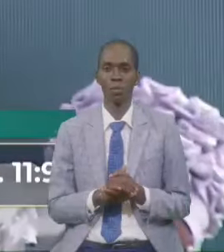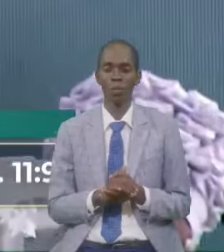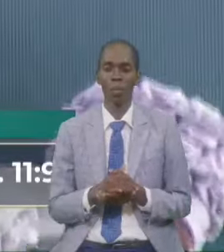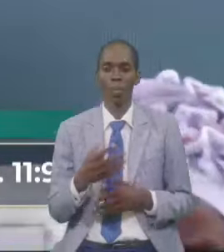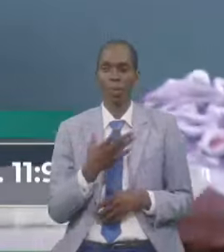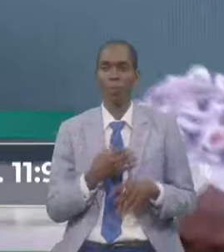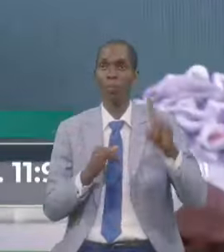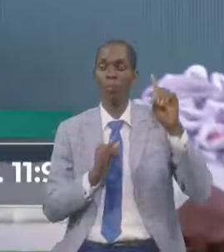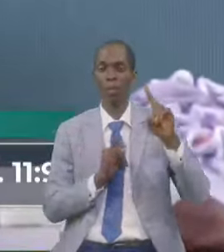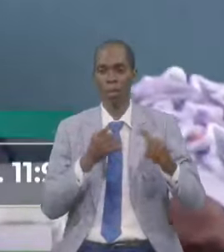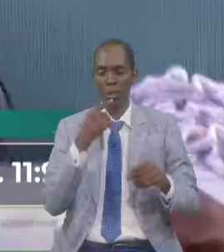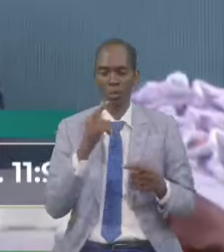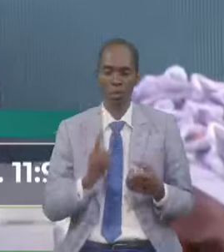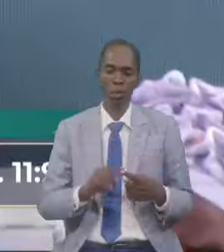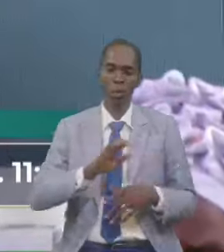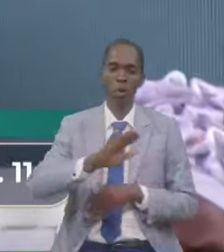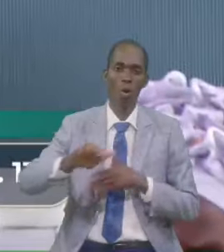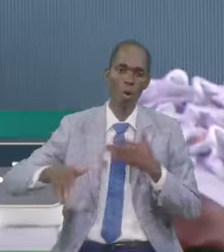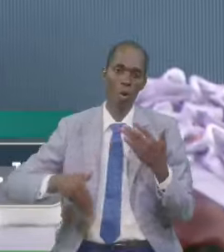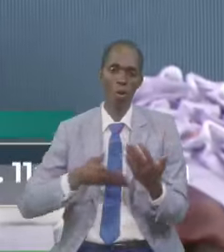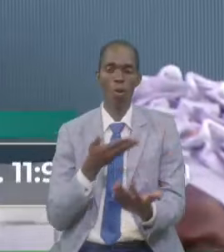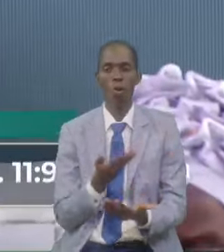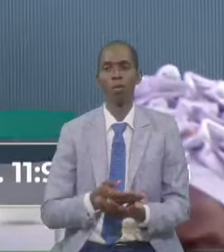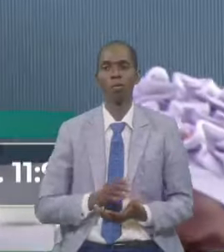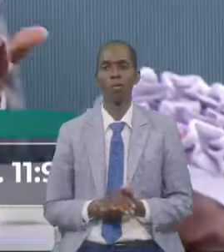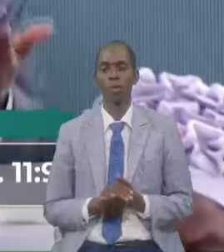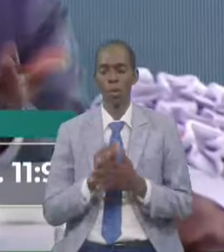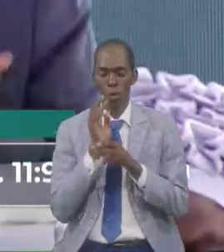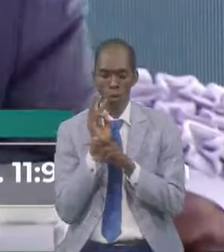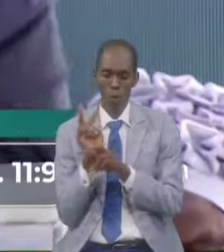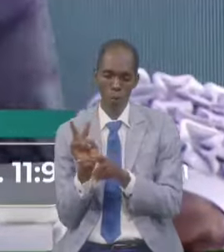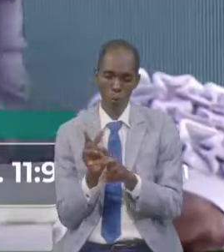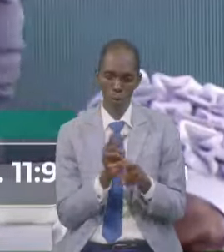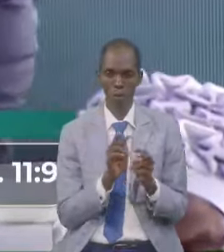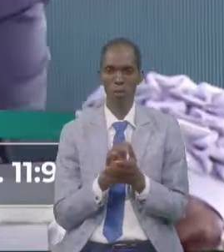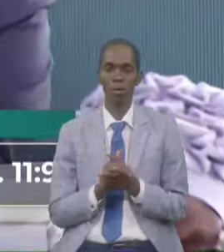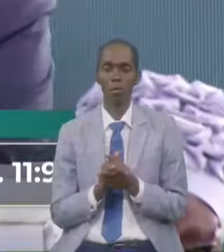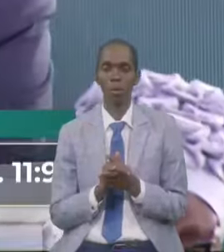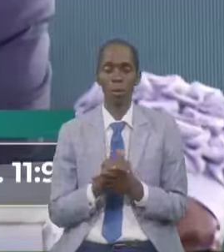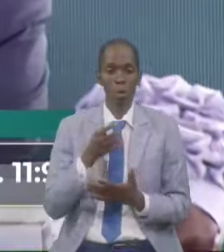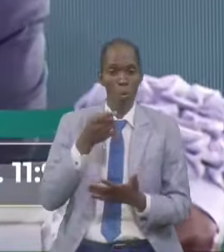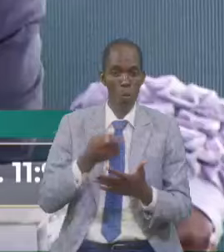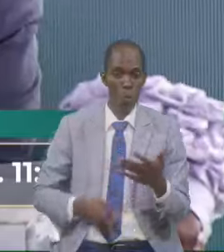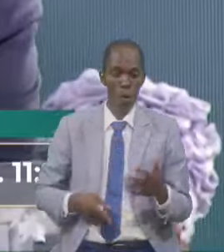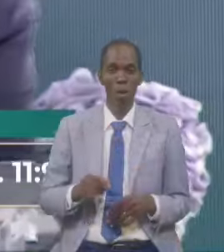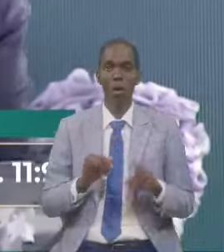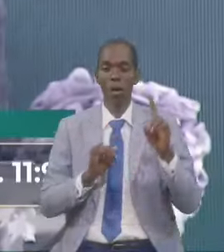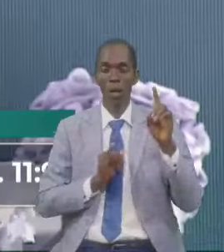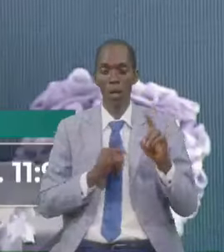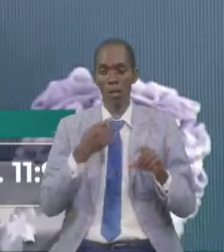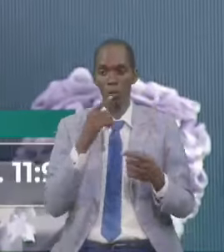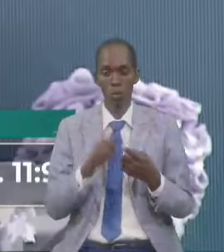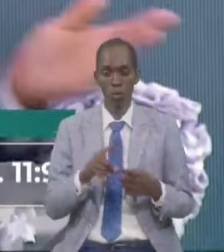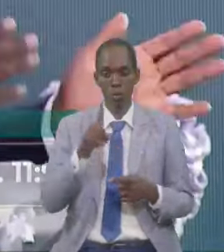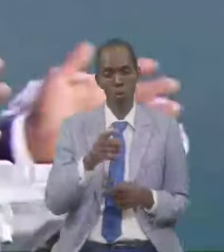సెలవిచ్చినదేమనగా, నేను అందరితో చెప్తున్నాను, వాచ్, ఏంటది, వాట్ ఐ సే unto you apostles, నేను మీతో